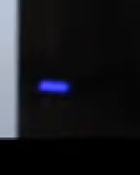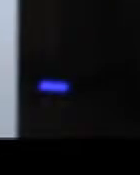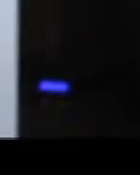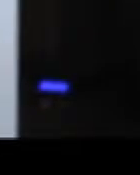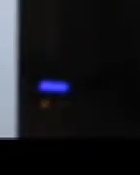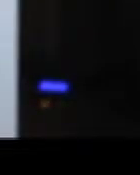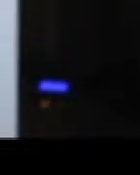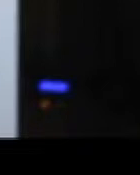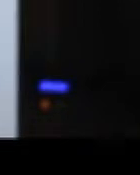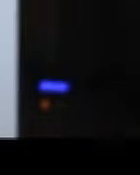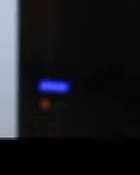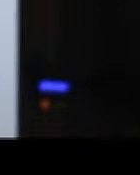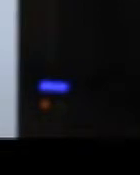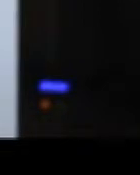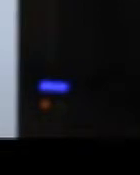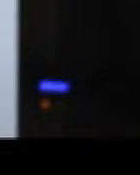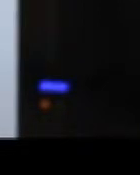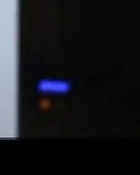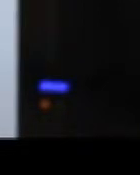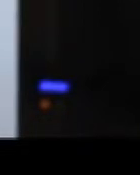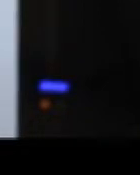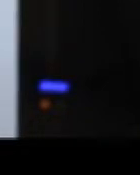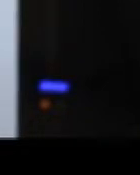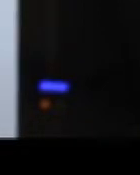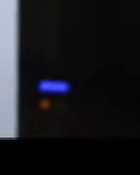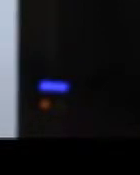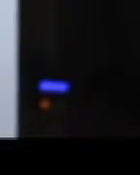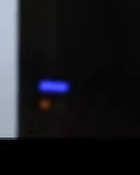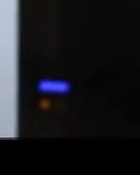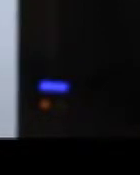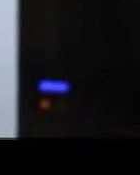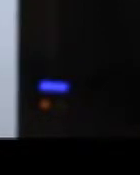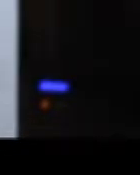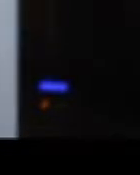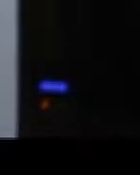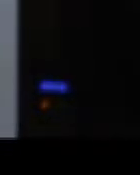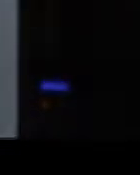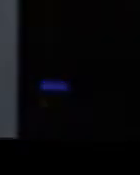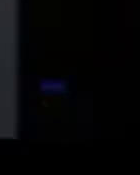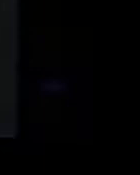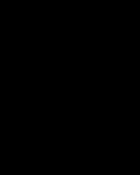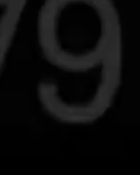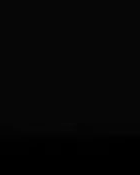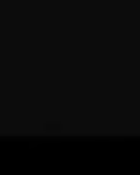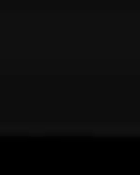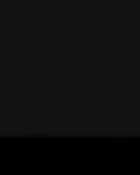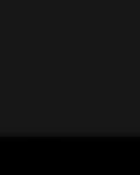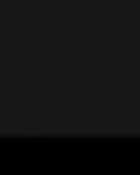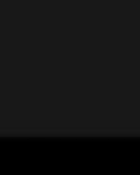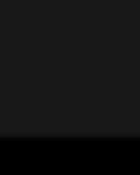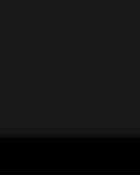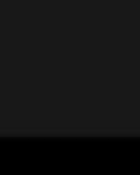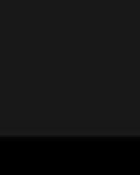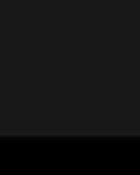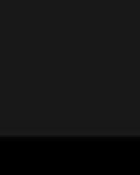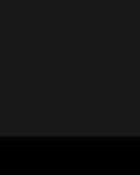อย่าได้แต่คิดนะครับโอกาสมันมีอยู่เสมอขึ้นอยู่ว่าคุณนะจะคว้ามันไว้หรือเปล่า คนพิการอยากทำงาน